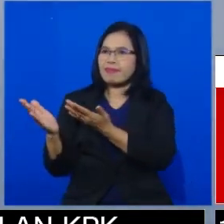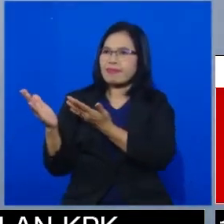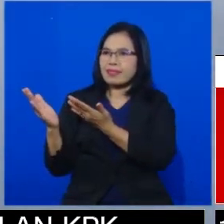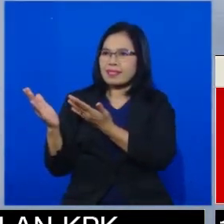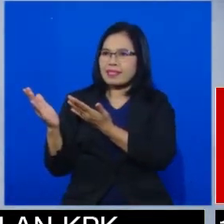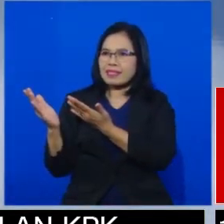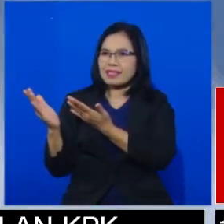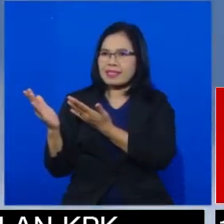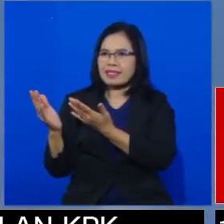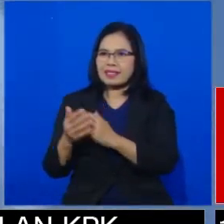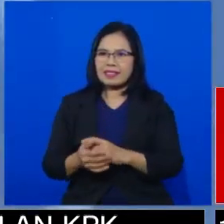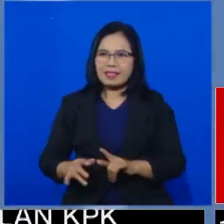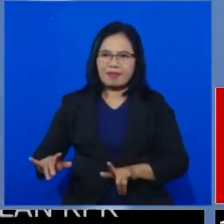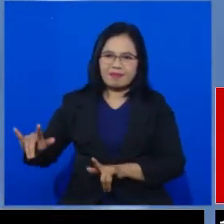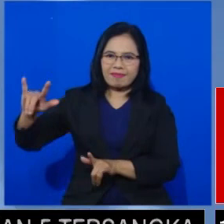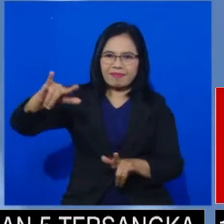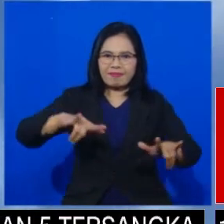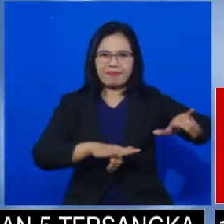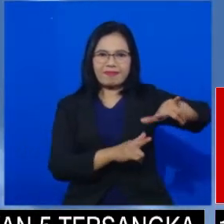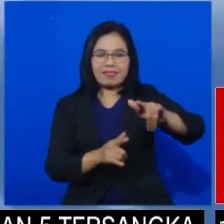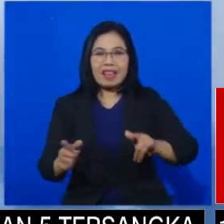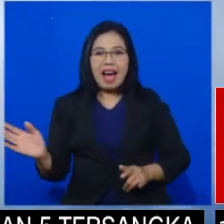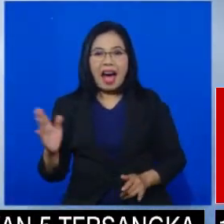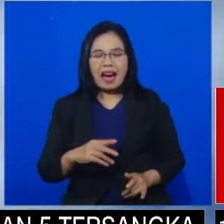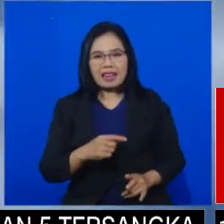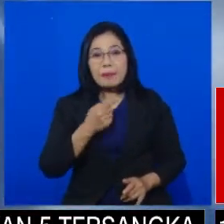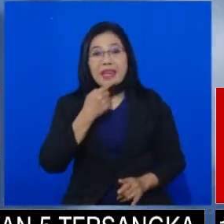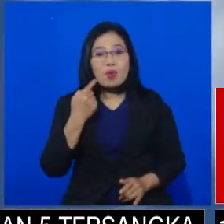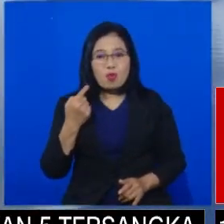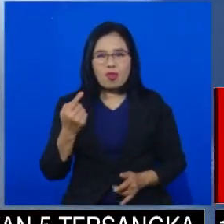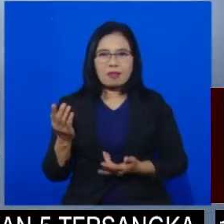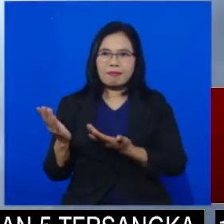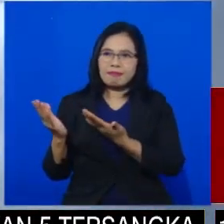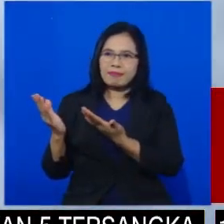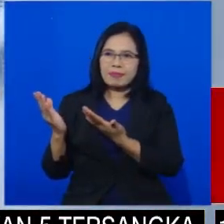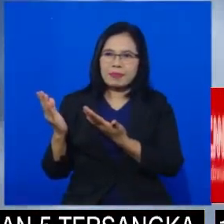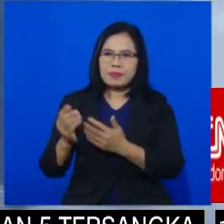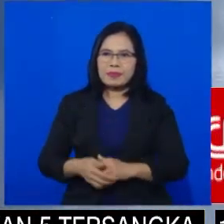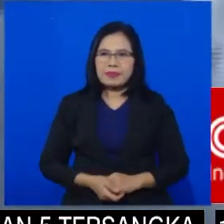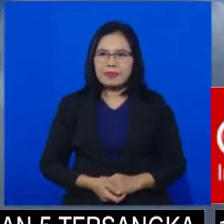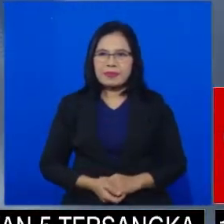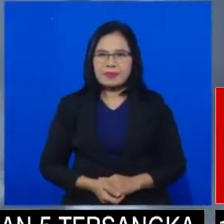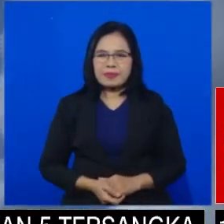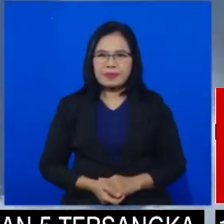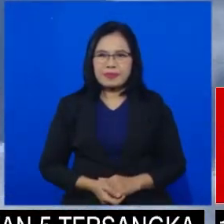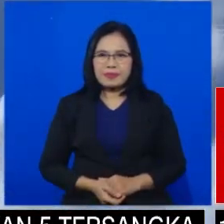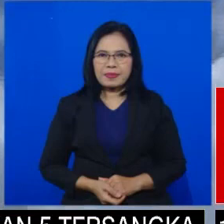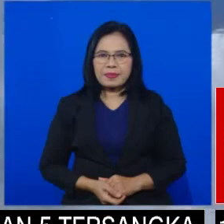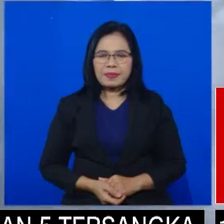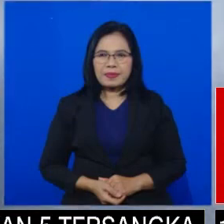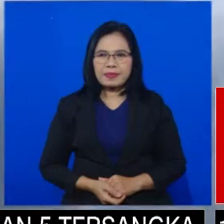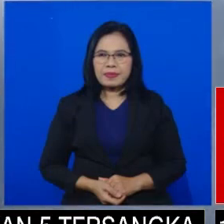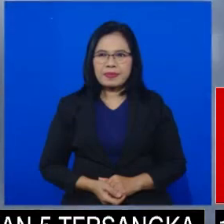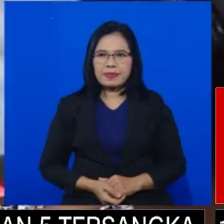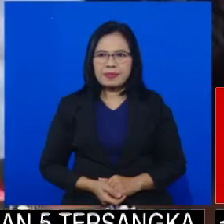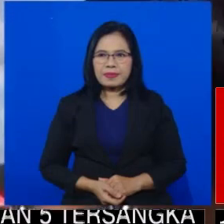Lanut Rusmin Nuryadin pada Minggu. Atraksi-atraksi yang dilakukan oleh tim aerobatik Jupiter TNI Angkatan Udara